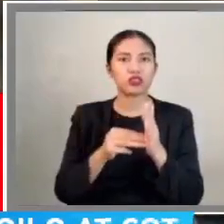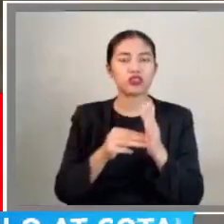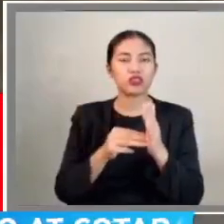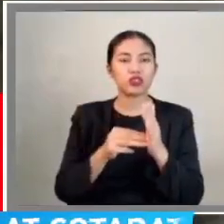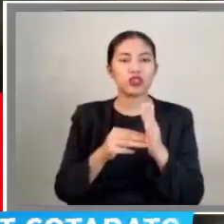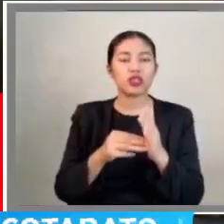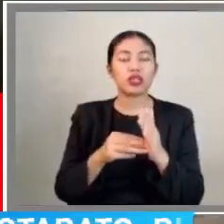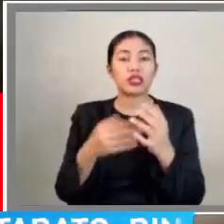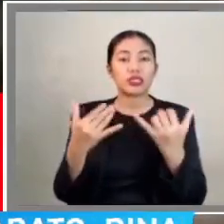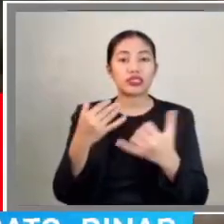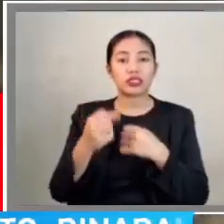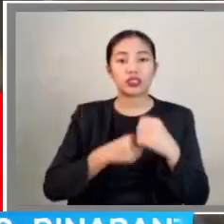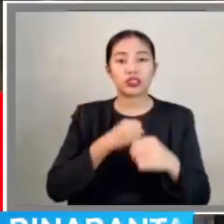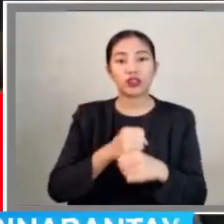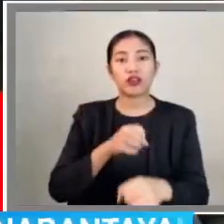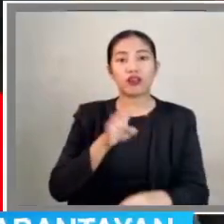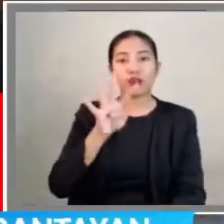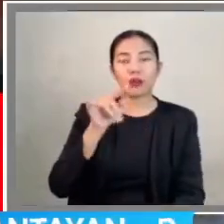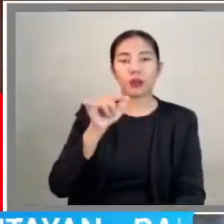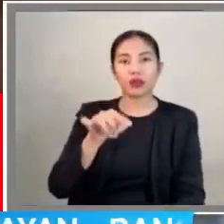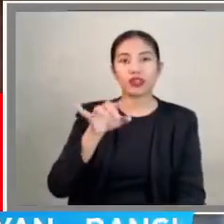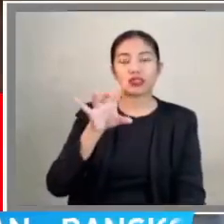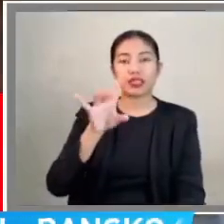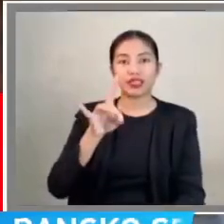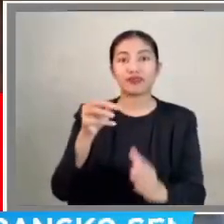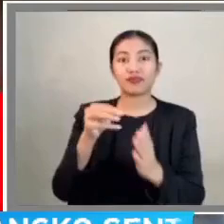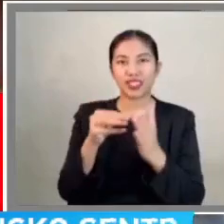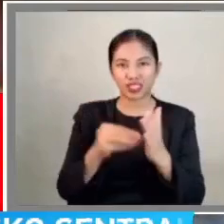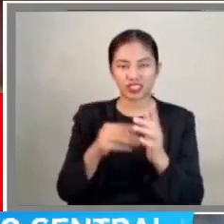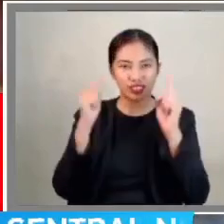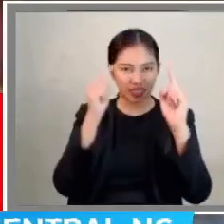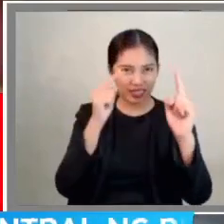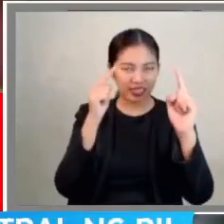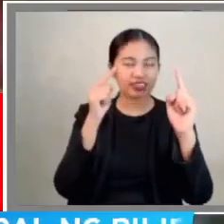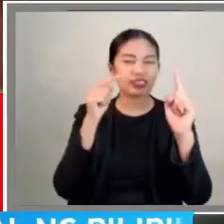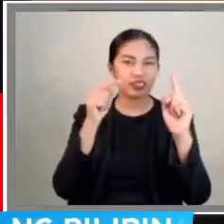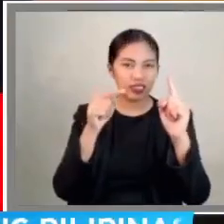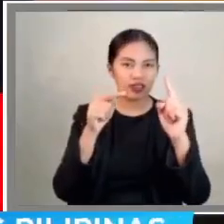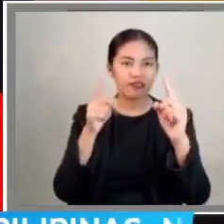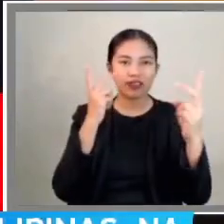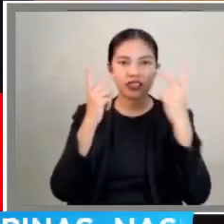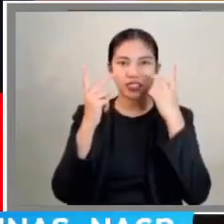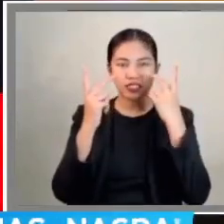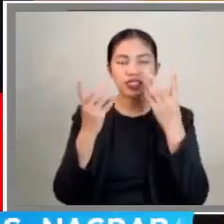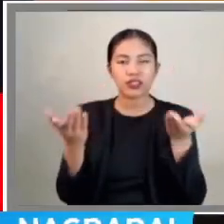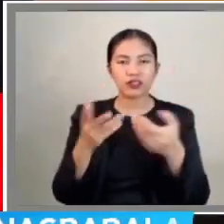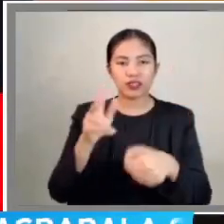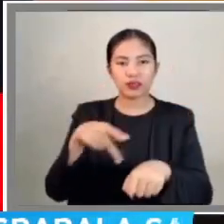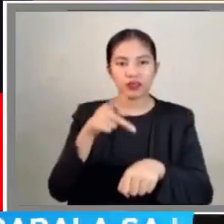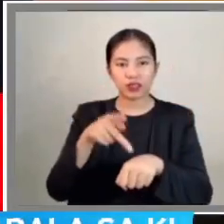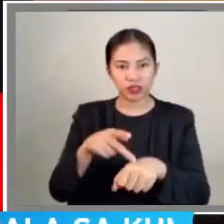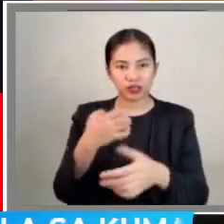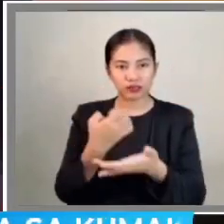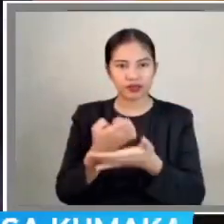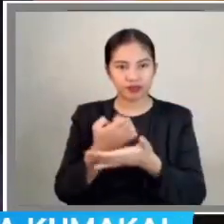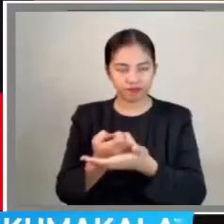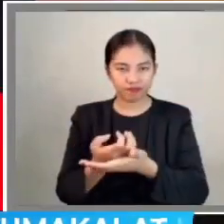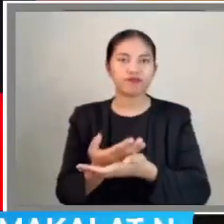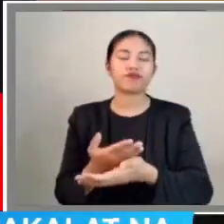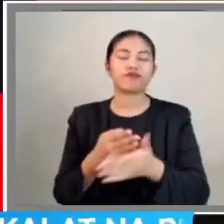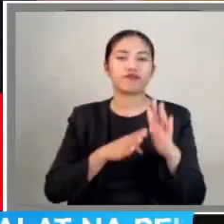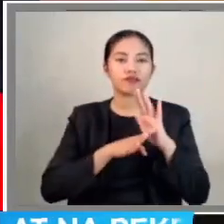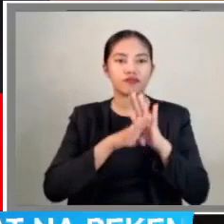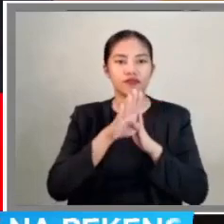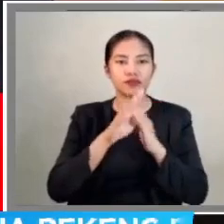4.8 million na turista na dumating sa bansa, kaya tiyak na makakadagdag daw ito sa pag-angat na ekonomiya. Nagbigay rin ng video message